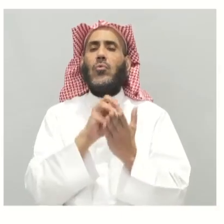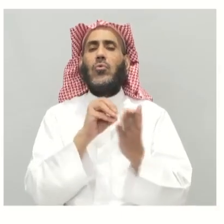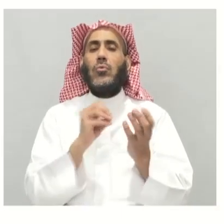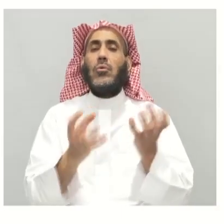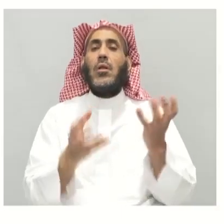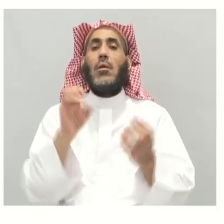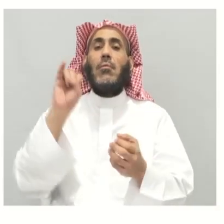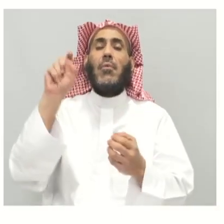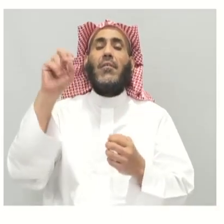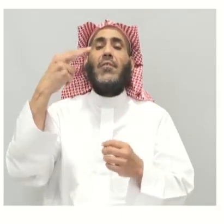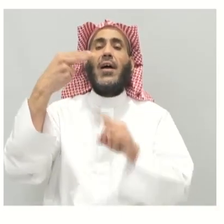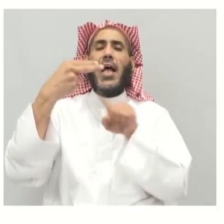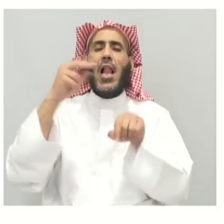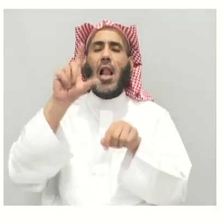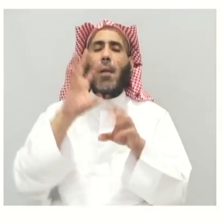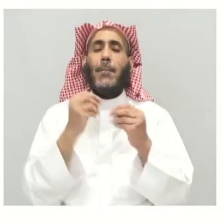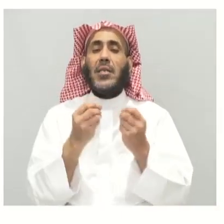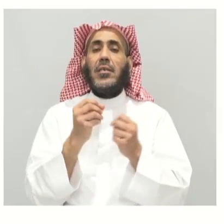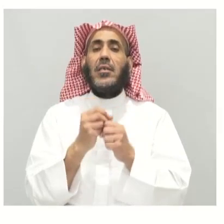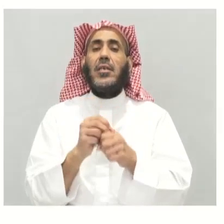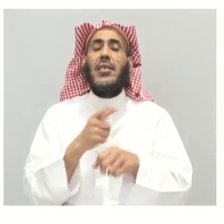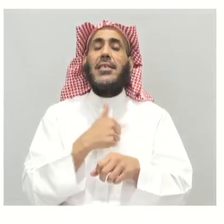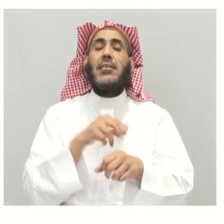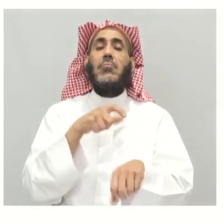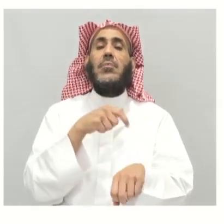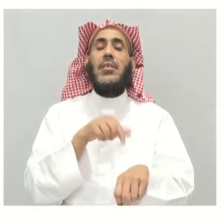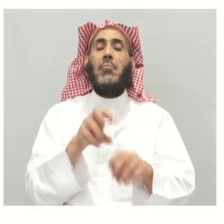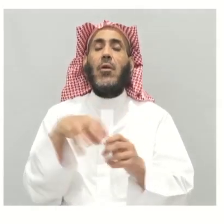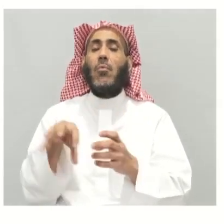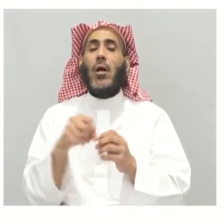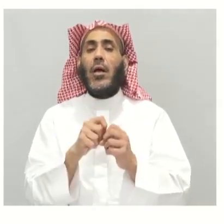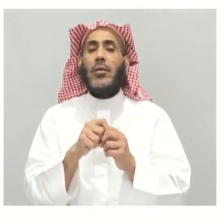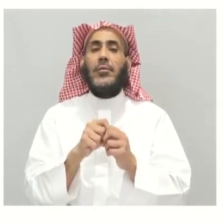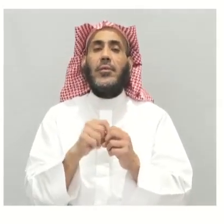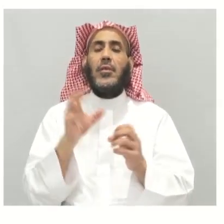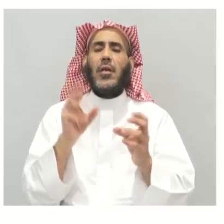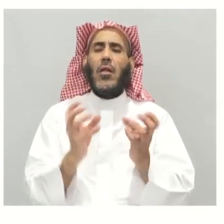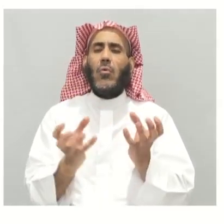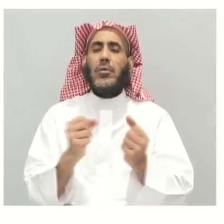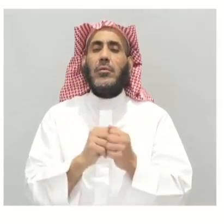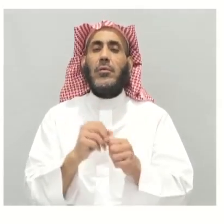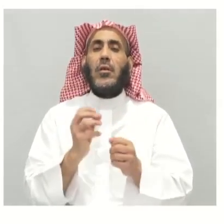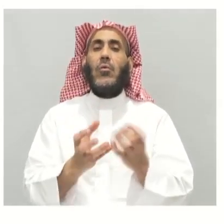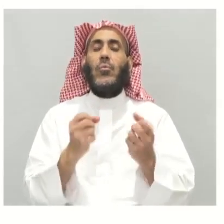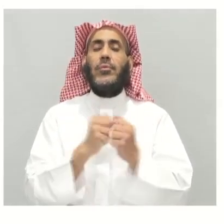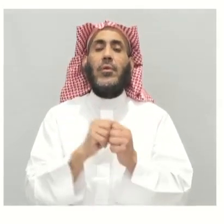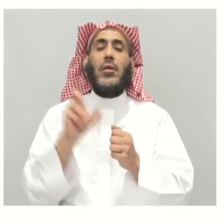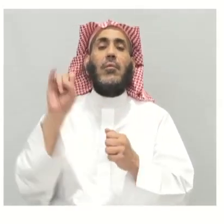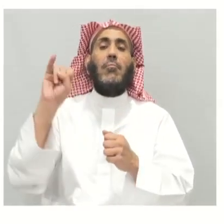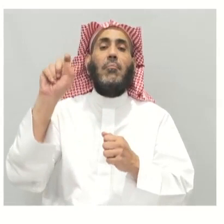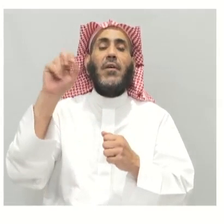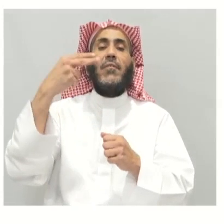وزن مفعل، متى يصاغ اسم الزمان والمكان على هذا الوزن، على وزن